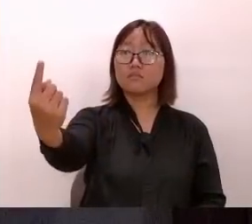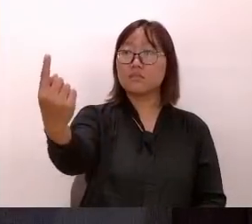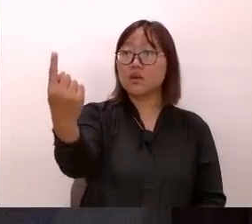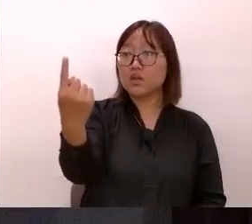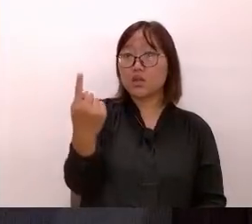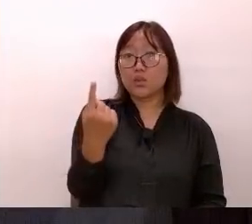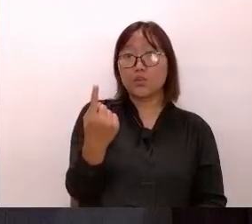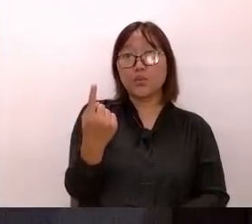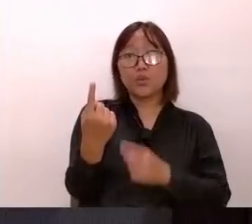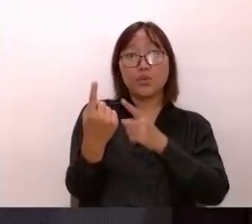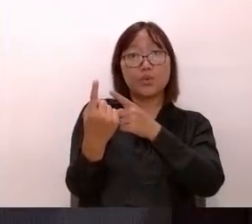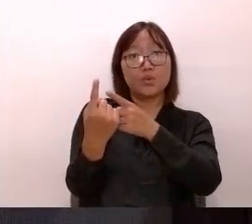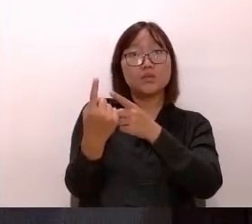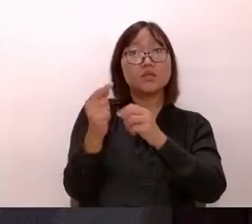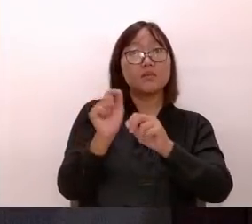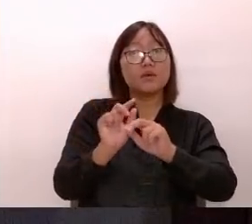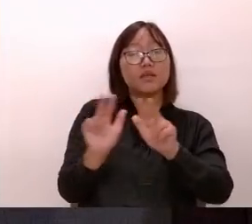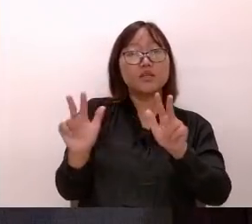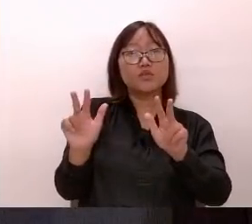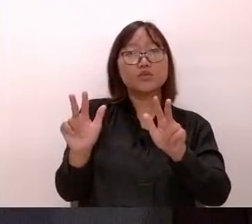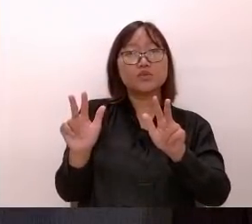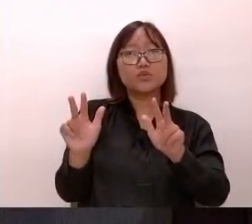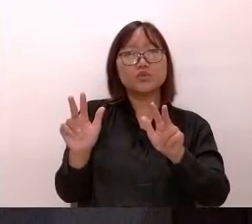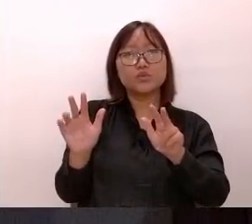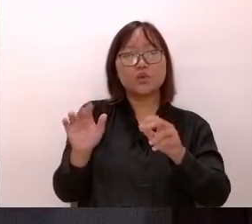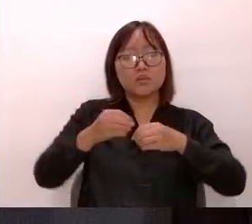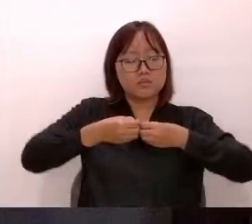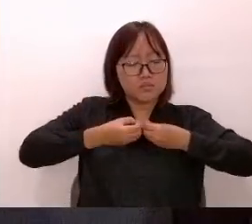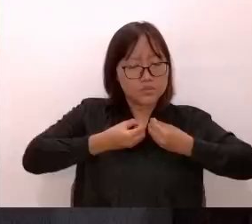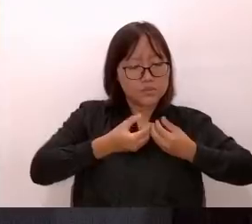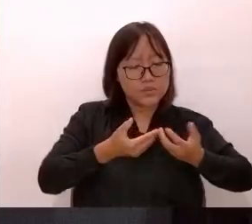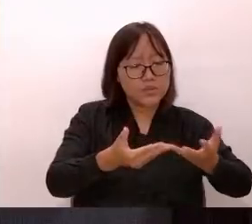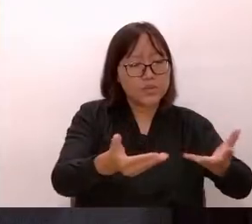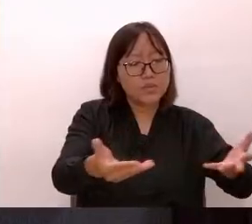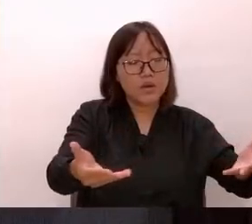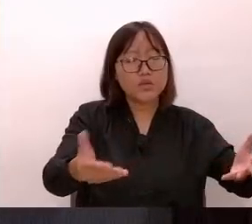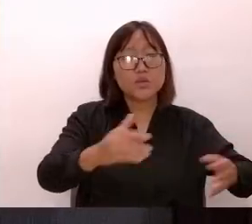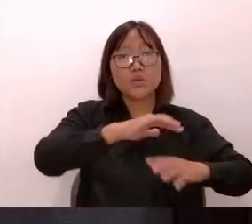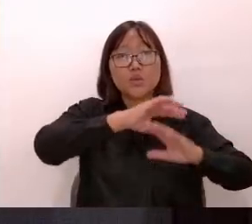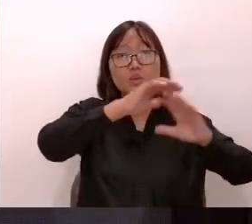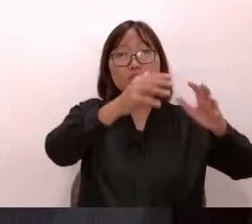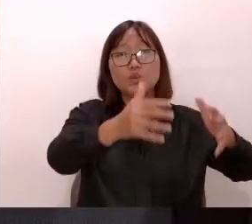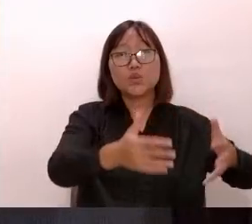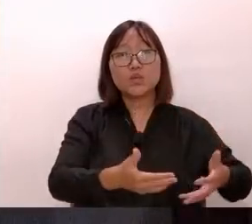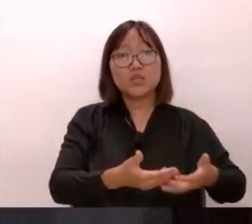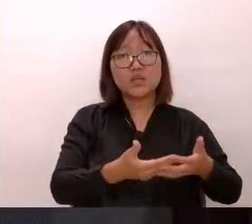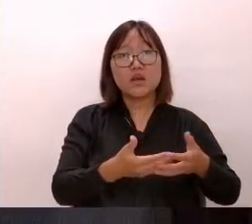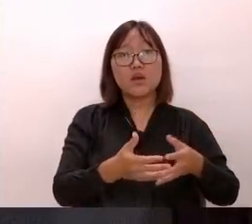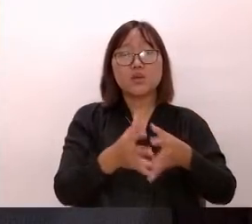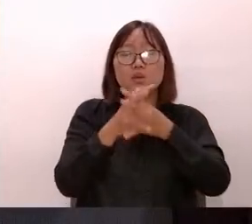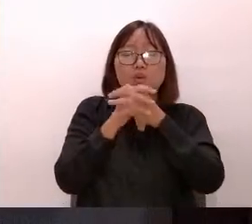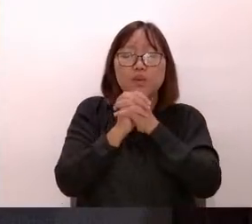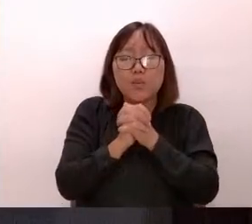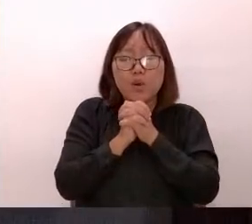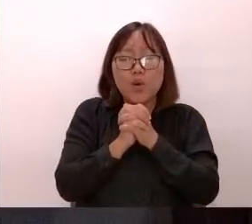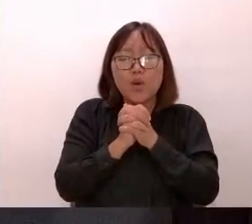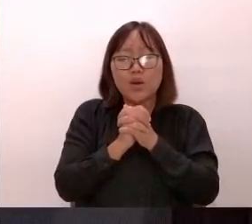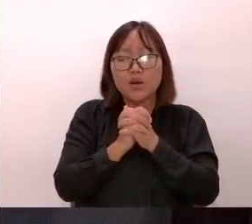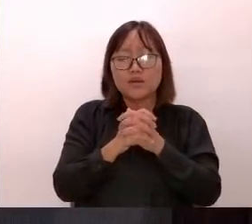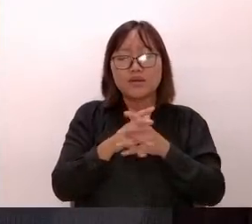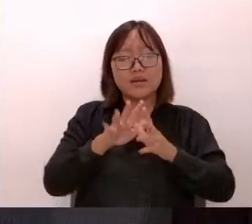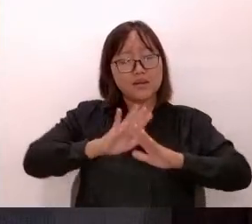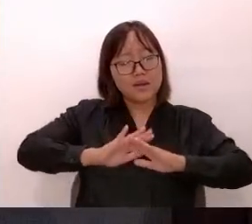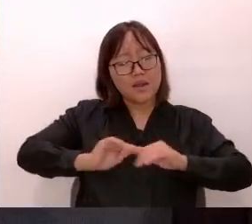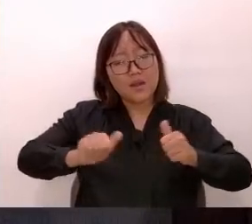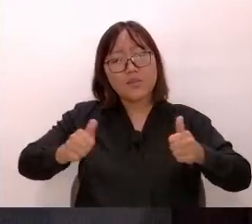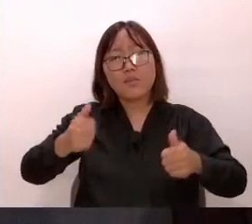untuk meneruskan warta kerahiman ini ke seluruh dunia dan memohonkan kerahiman Tuhan bagi seluruh dunia